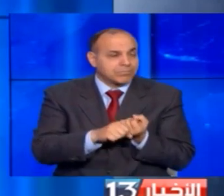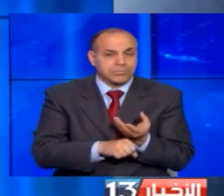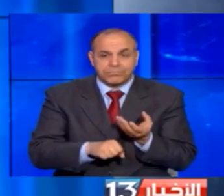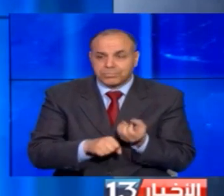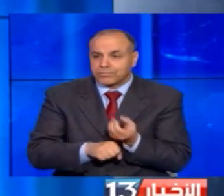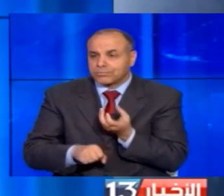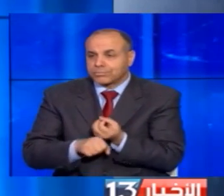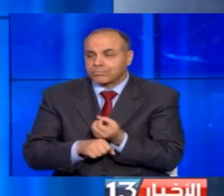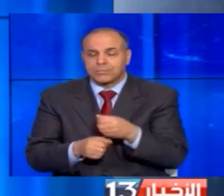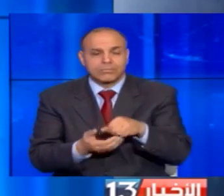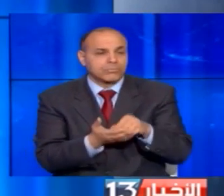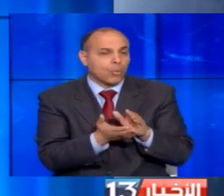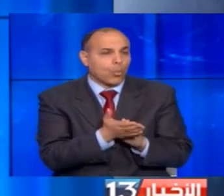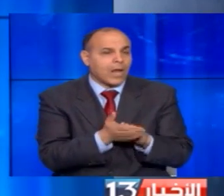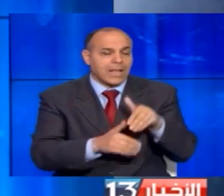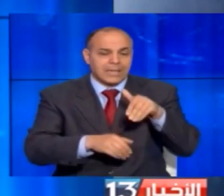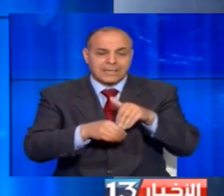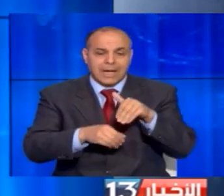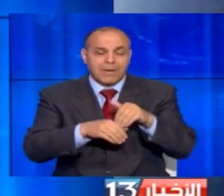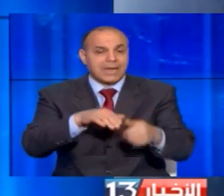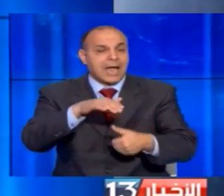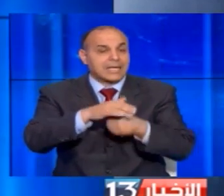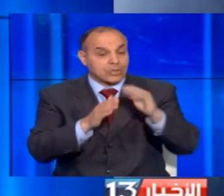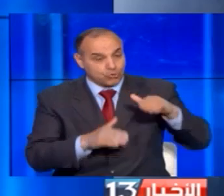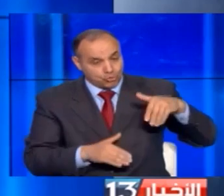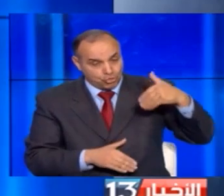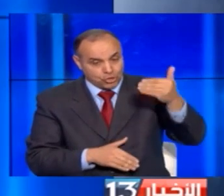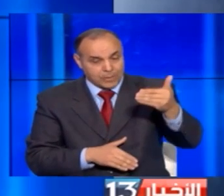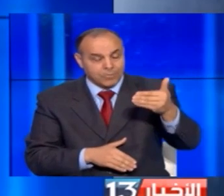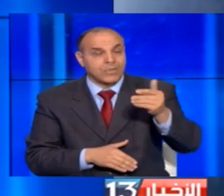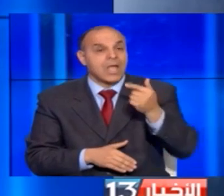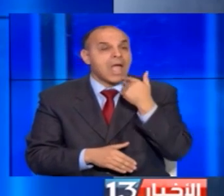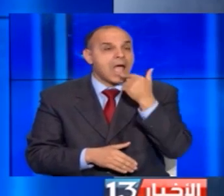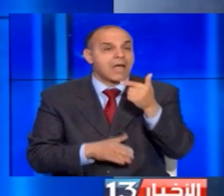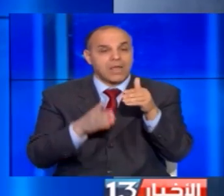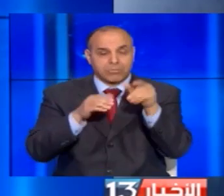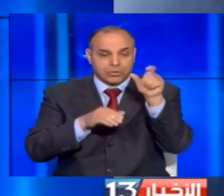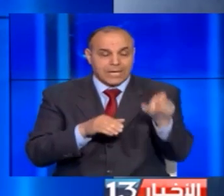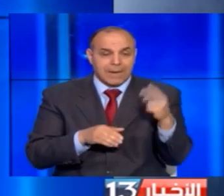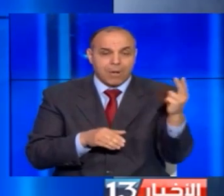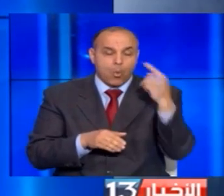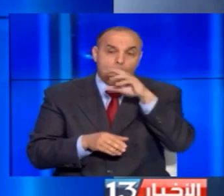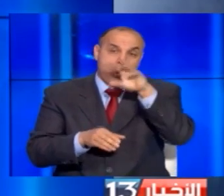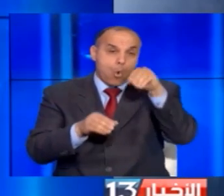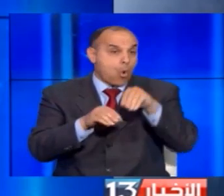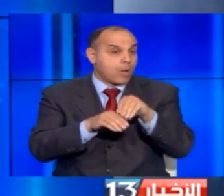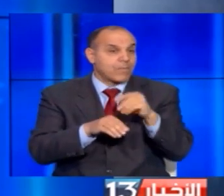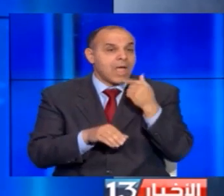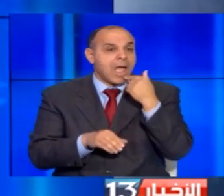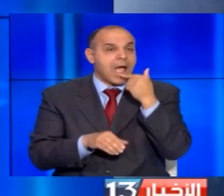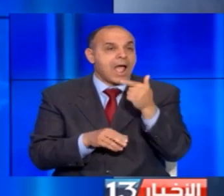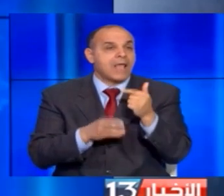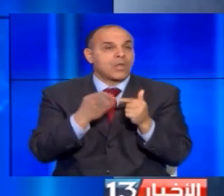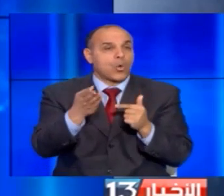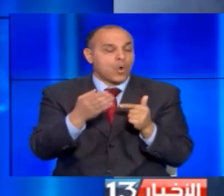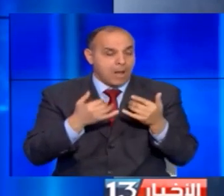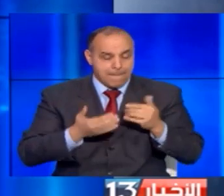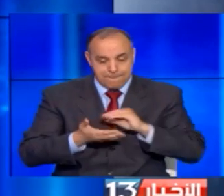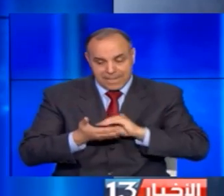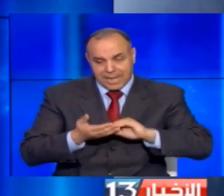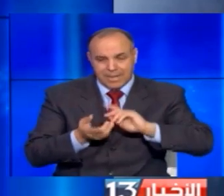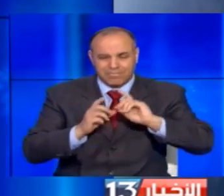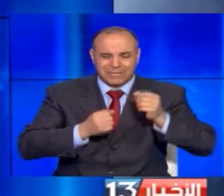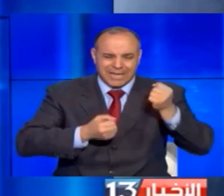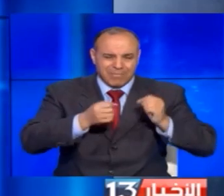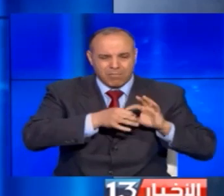توعوية للتسجيل للانتخابات الرئاسية القادمة شملت الطلبة بالمؤسسات الجامعية من خلال مكاتب